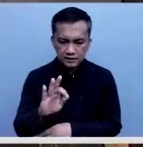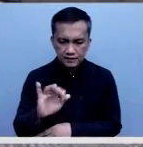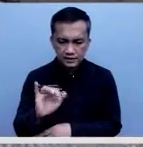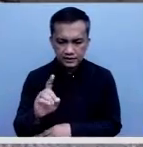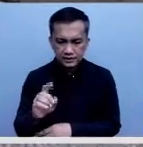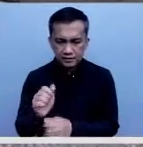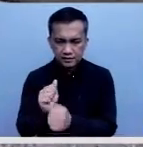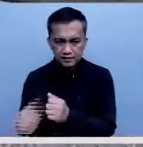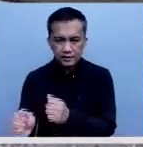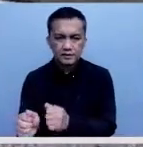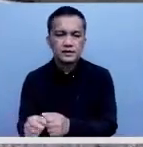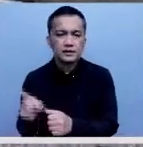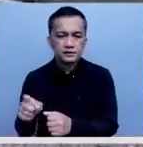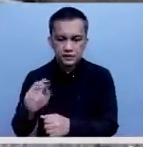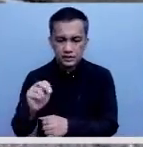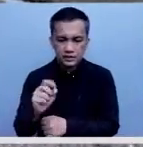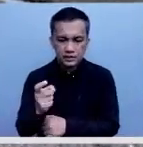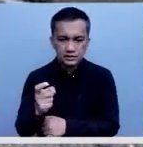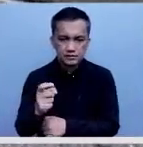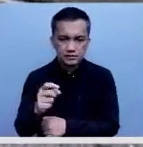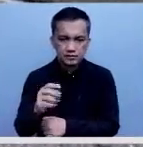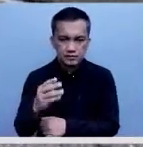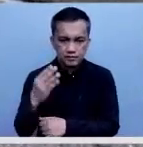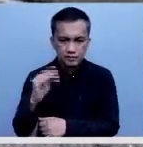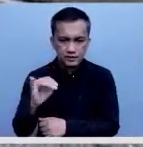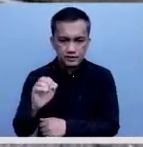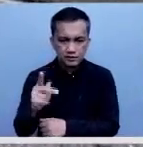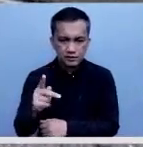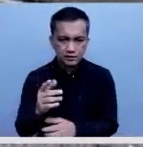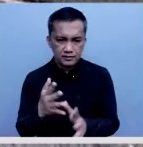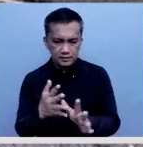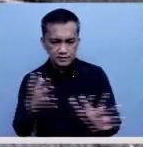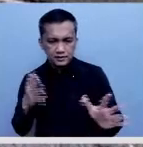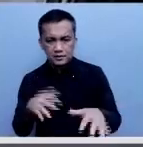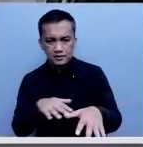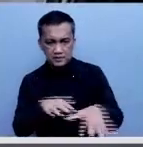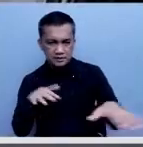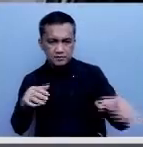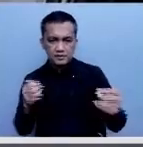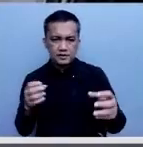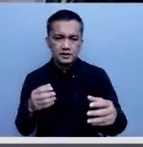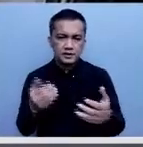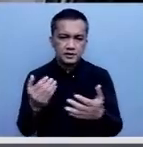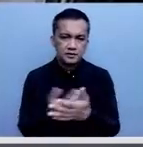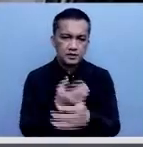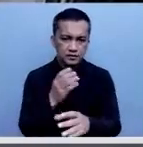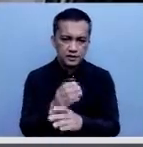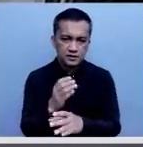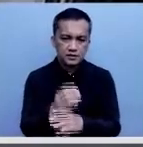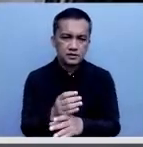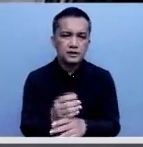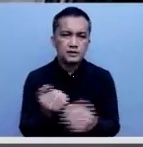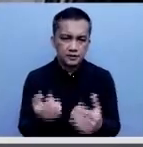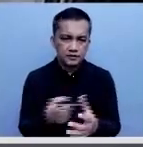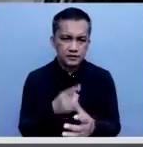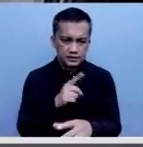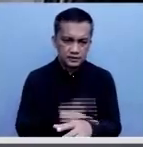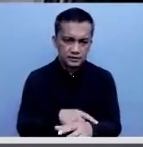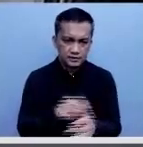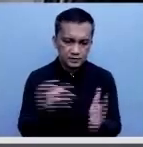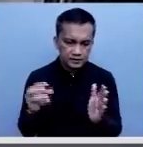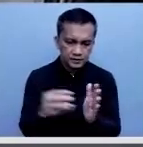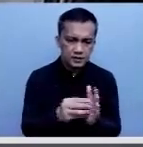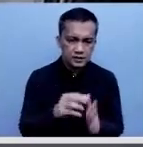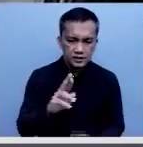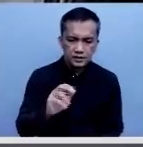makakalusot. Kaya rito sa NLEX Balintawak, marami ang nakapila. Karamihan sa kanila bago ang sasakyan, kaya ngayon lang magpapakabit ng